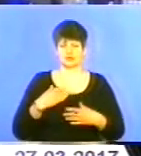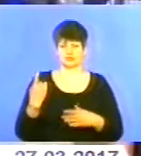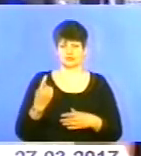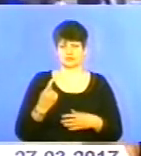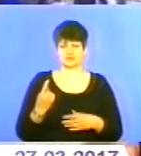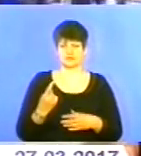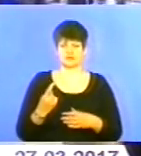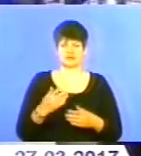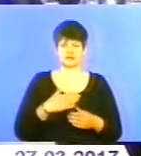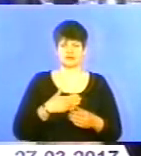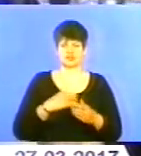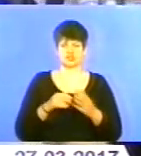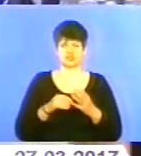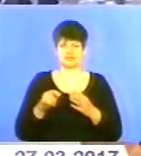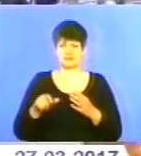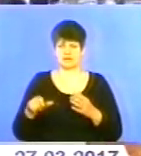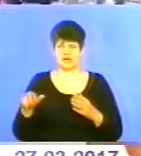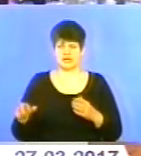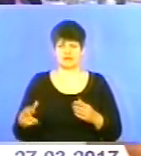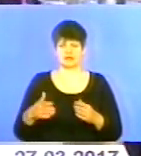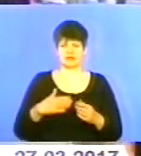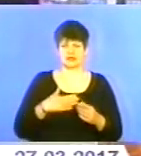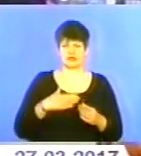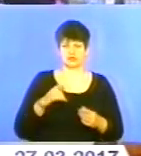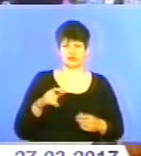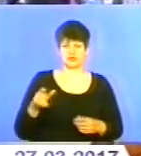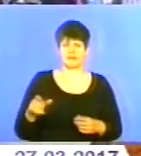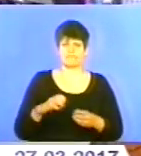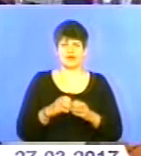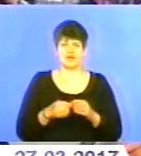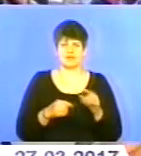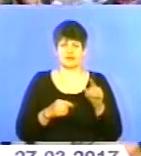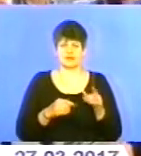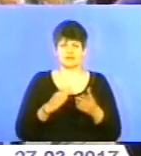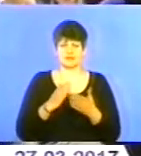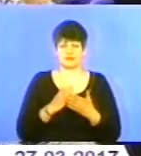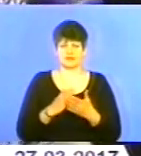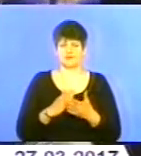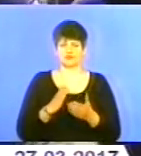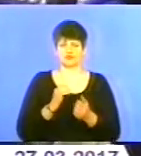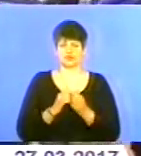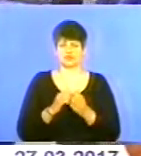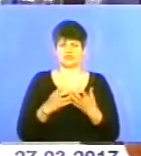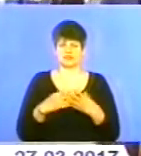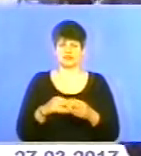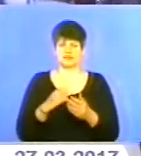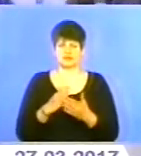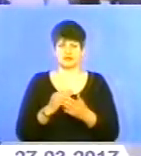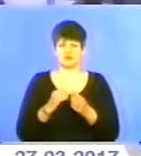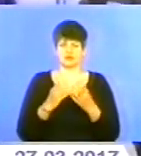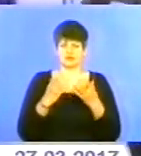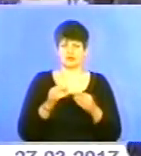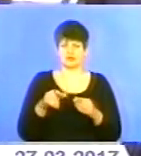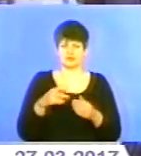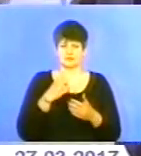наших земляків, для наших людей. Проблеми, які там підняті, практично є в кожній сім'ї, кожного дня люди стикаються з